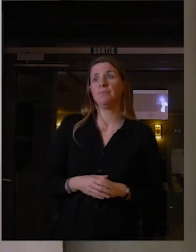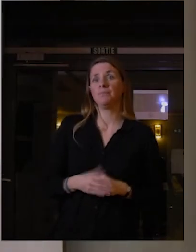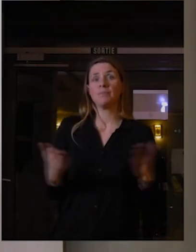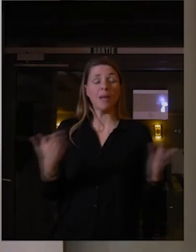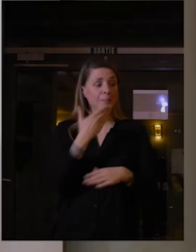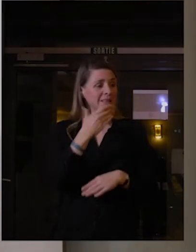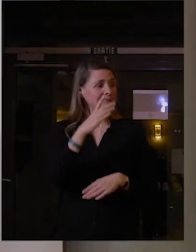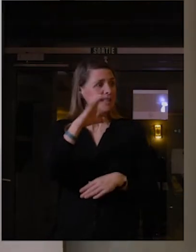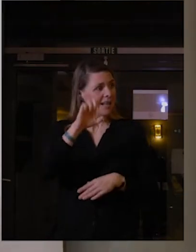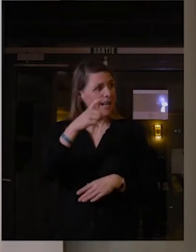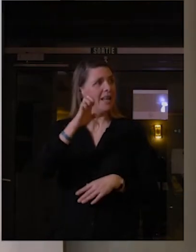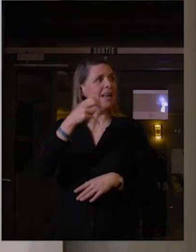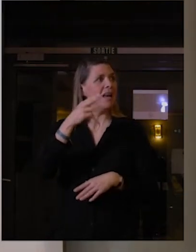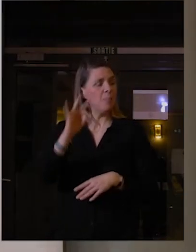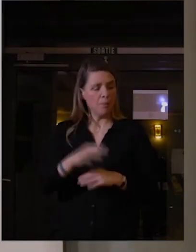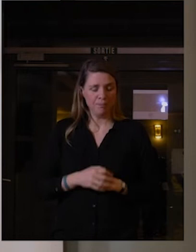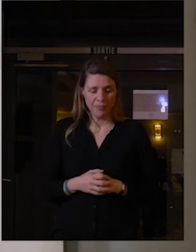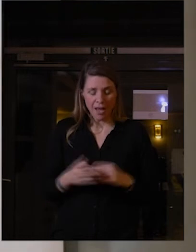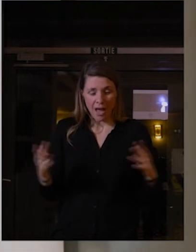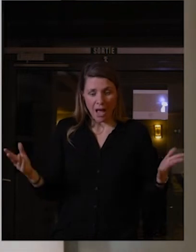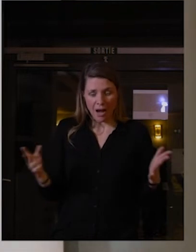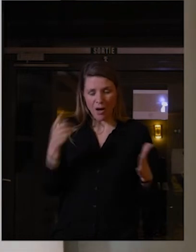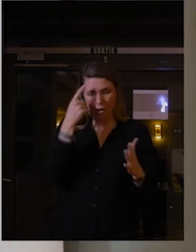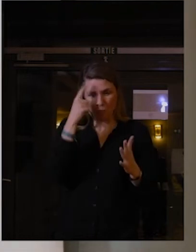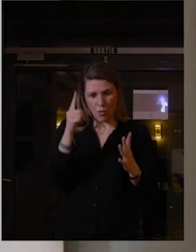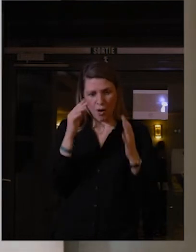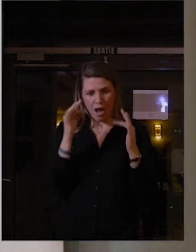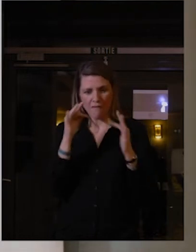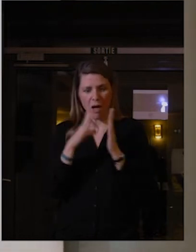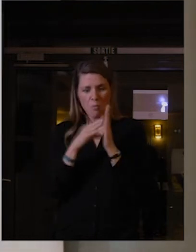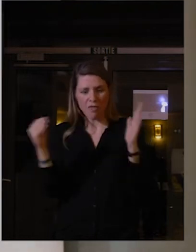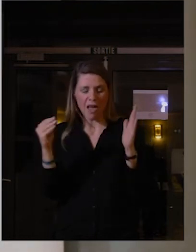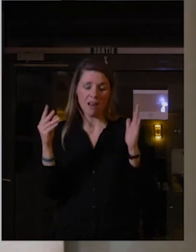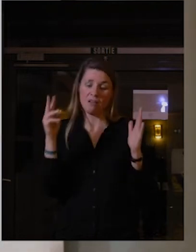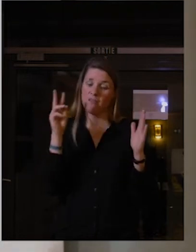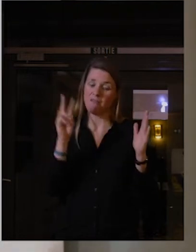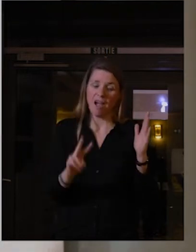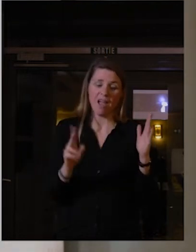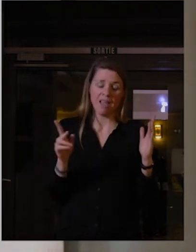Merci Clément. Pour la question des modèles, c'est un peu